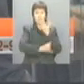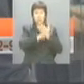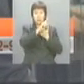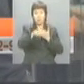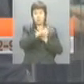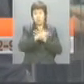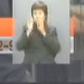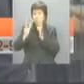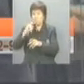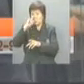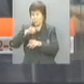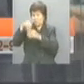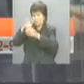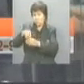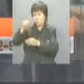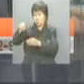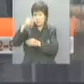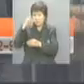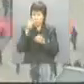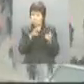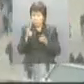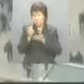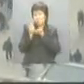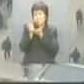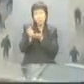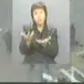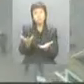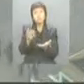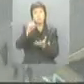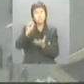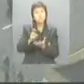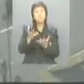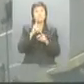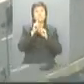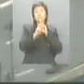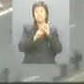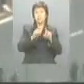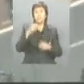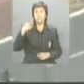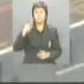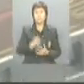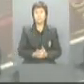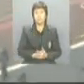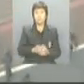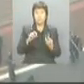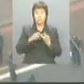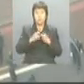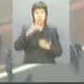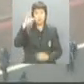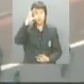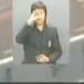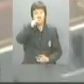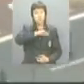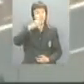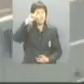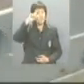นได้มีความเตรียมพร้อมในเรื่องนี้อย่างไรบ้างนะหลังจากเกิดเหตุการณ์จราจรตั้งแต่เมื่อคืนวันเสาร์ที่ผ่านมานะคะโดยเหตุการณ์จราจร